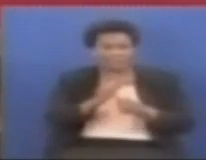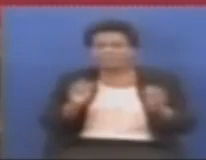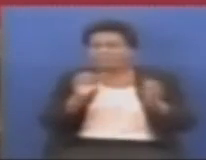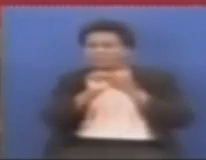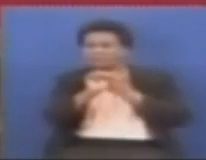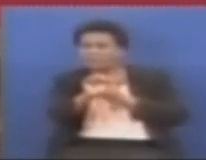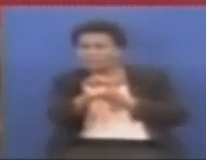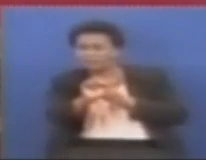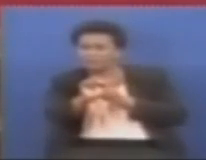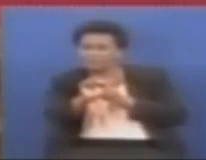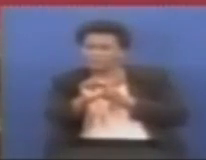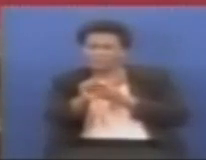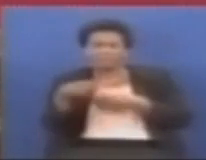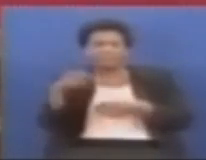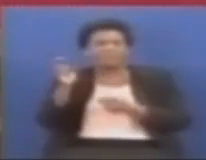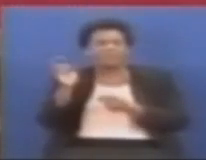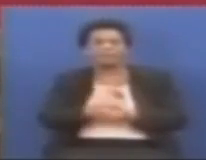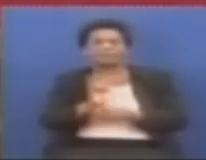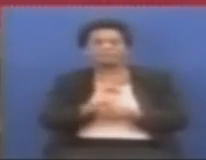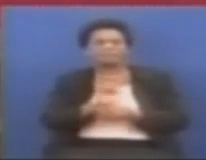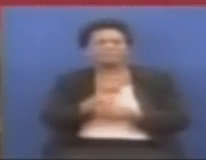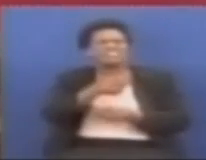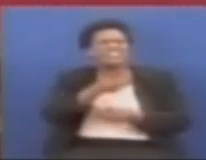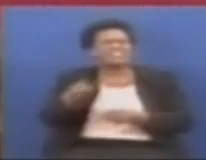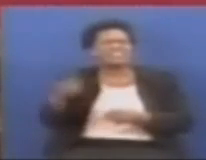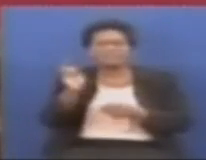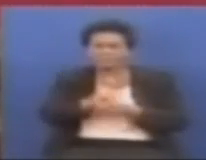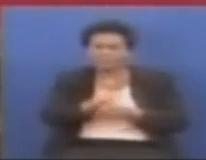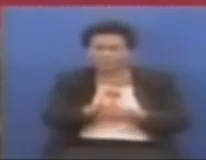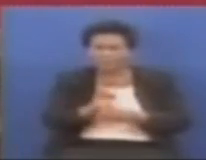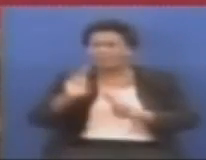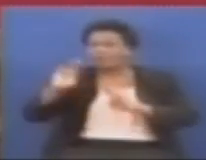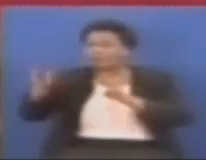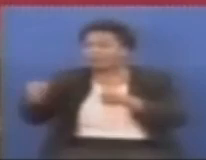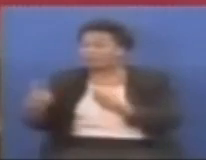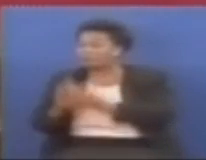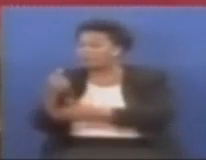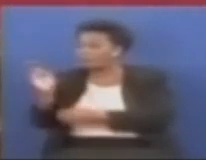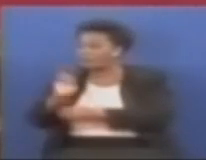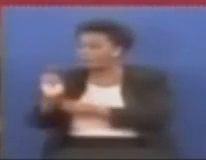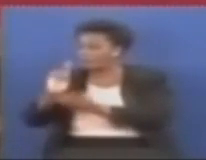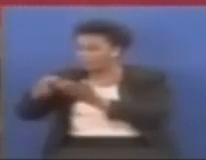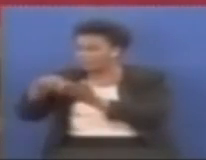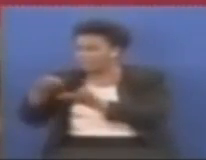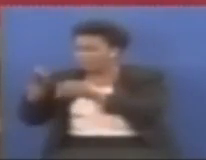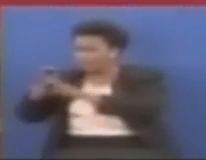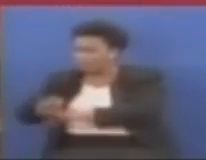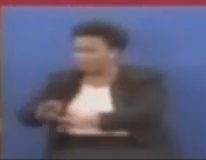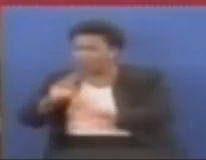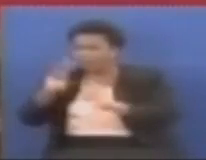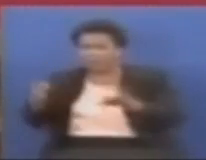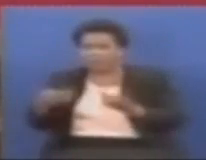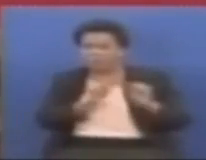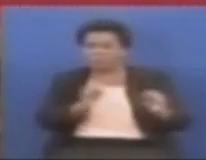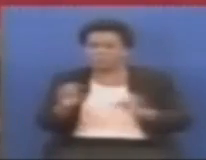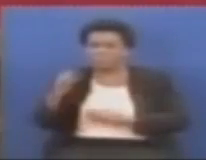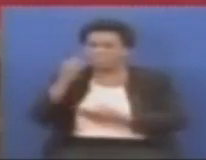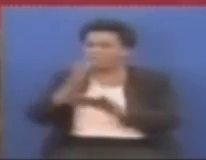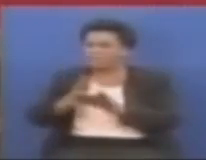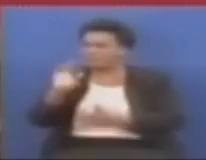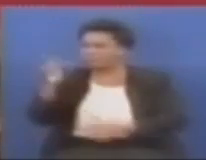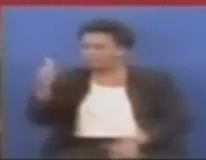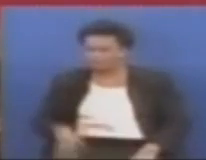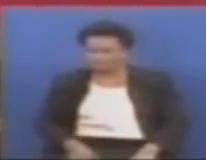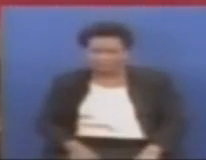anapobaki na watoto hundi zinazolipwa huandikwa kwa jina lake, lakini kwa wajane ni tofauti kwani hupewa masharti ya kulipiwa mahakamani. Je, ni kwa nini jina